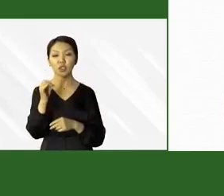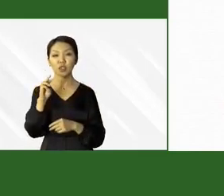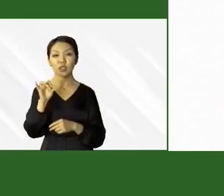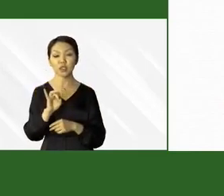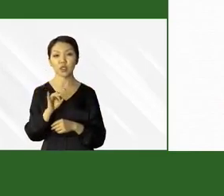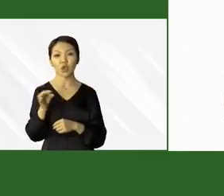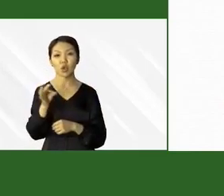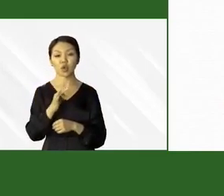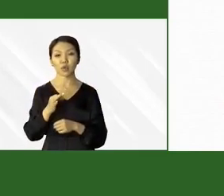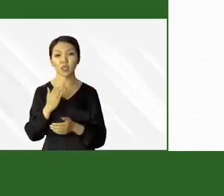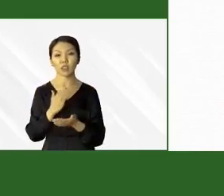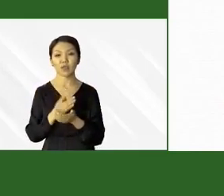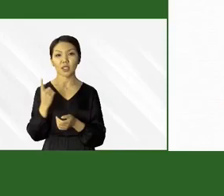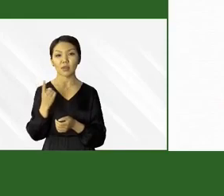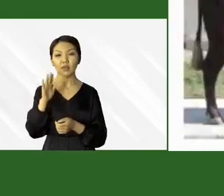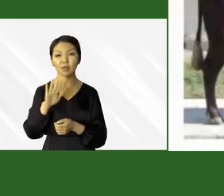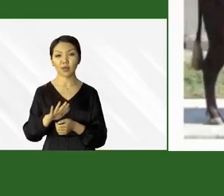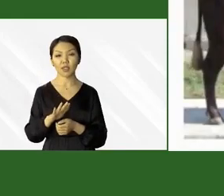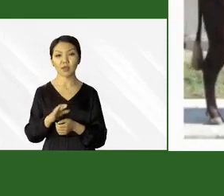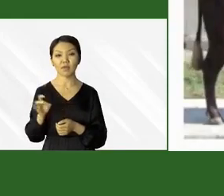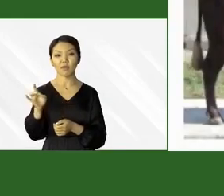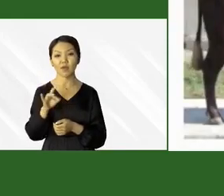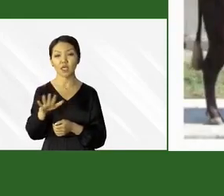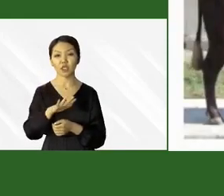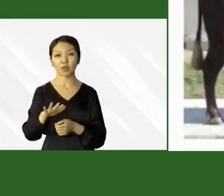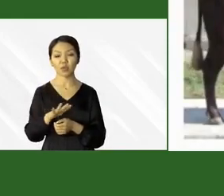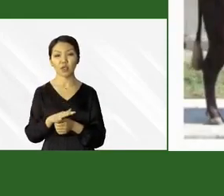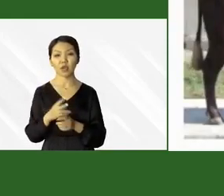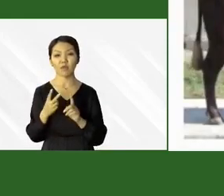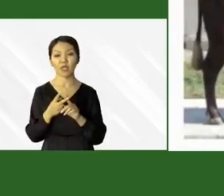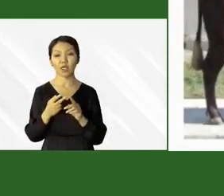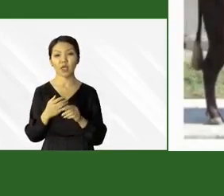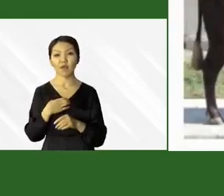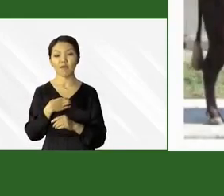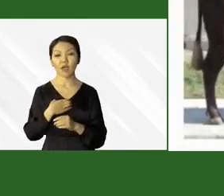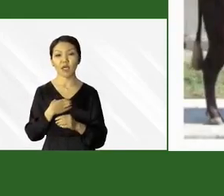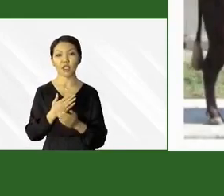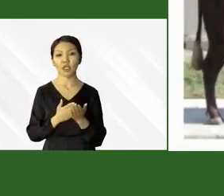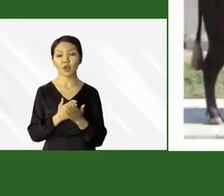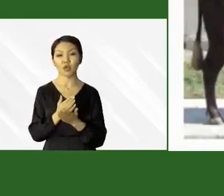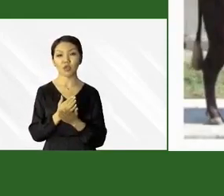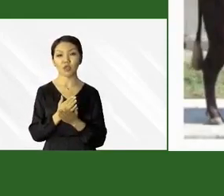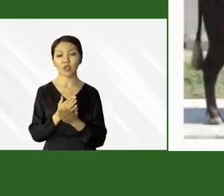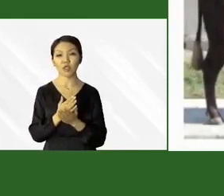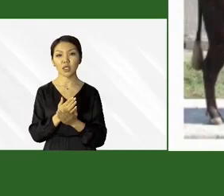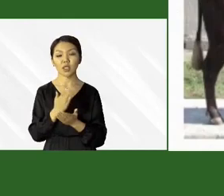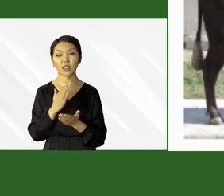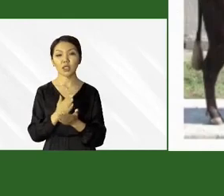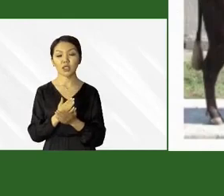удерживает первенство в республике. Вторая важная отрасль – содержание крупного рогатого